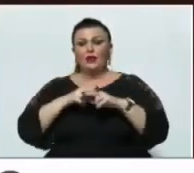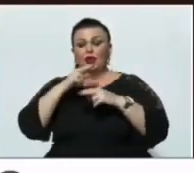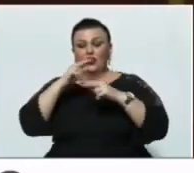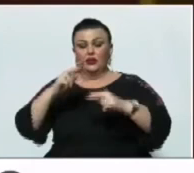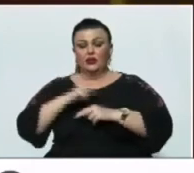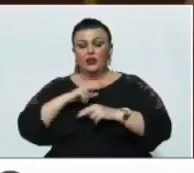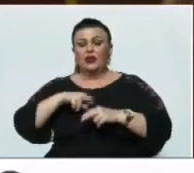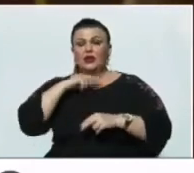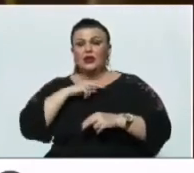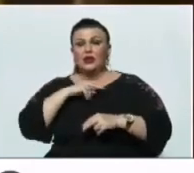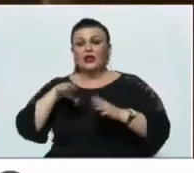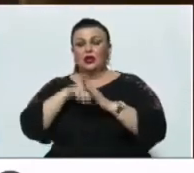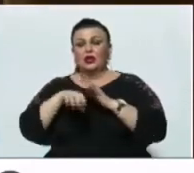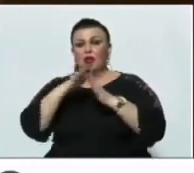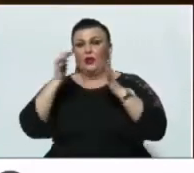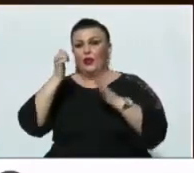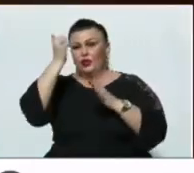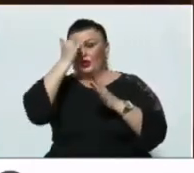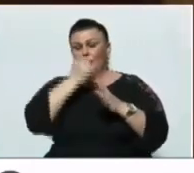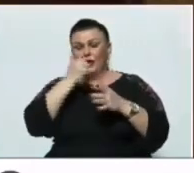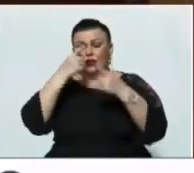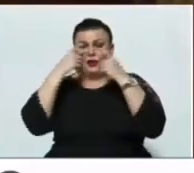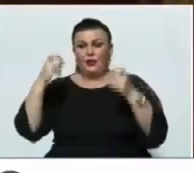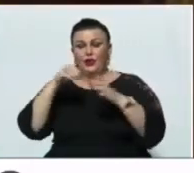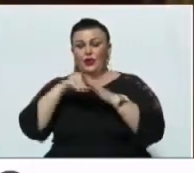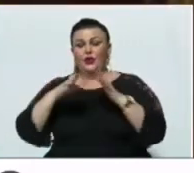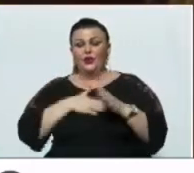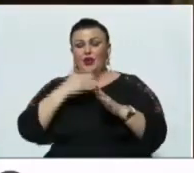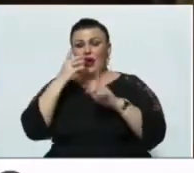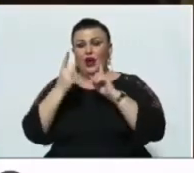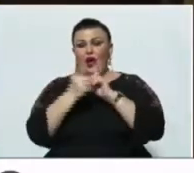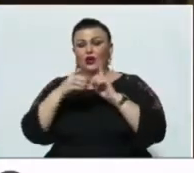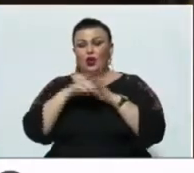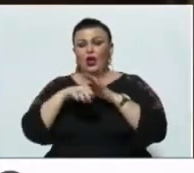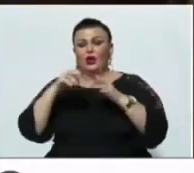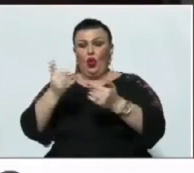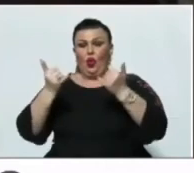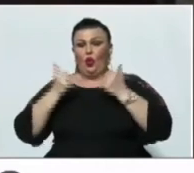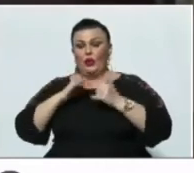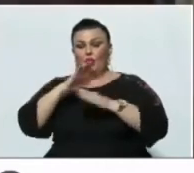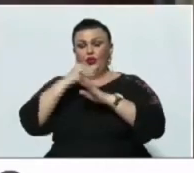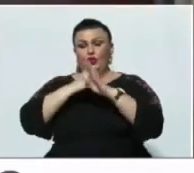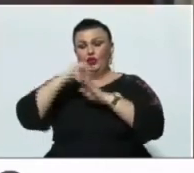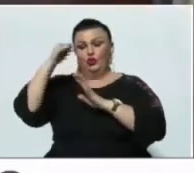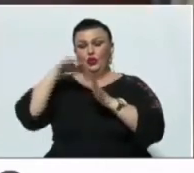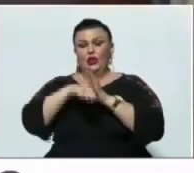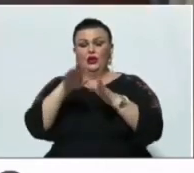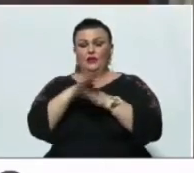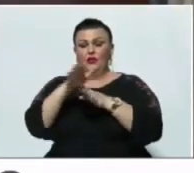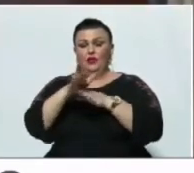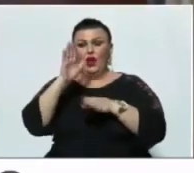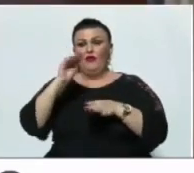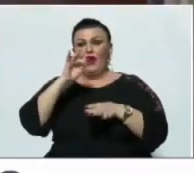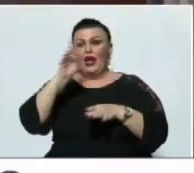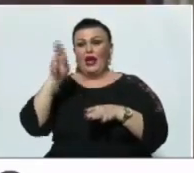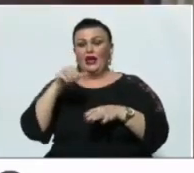görə, diqqətə görə sizə öz dərin minnətdarlığımızı bildiririk. Bizə qarşı olan etimadı biz hər zaman yüksək səviyyədə doğrulacaq. Hörmətli Fərid